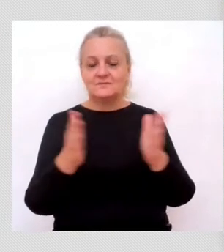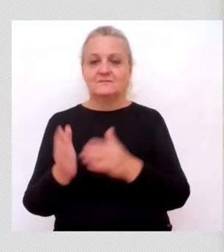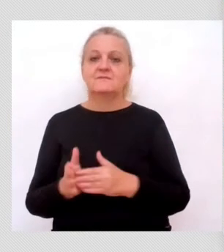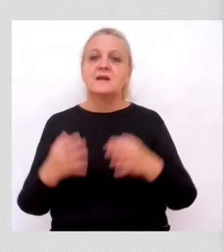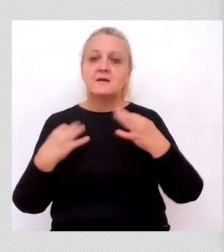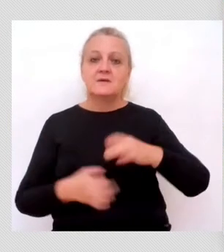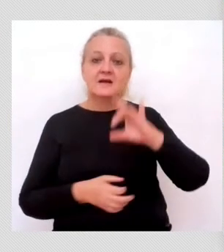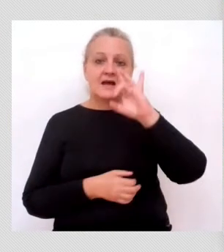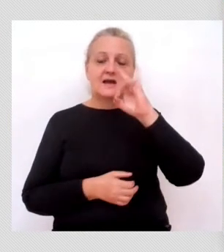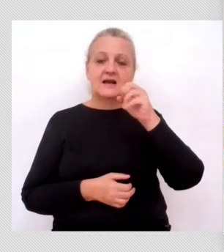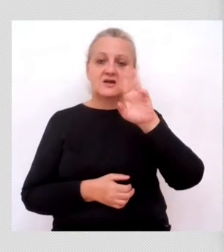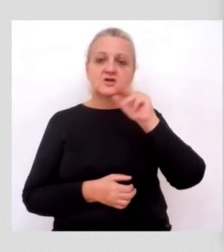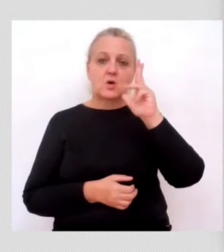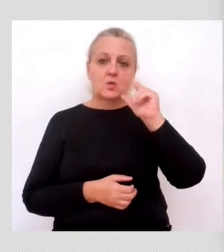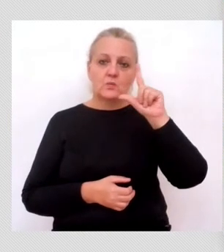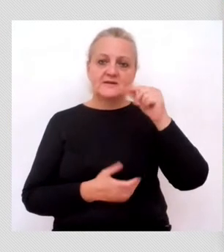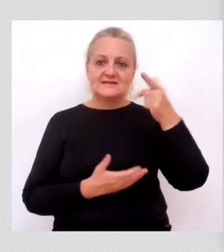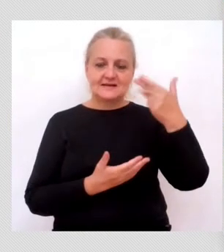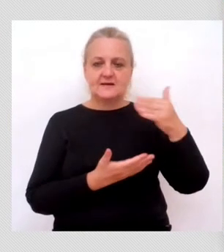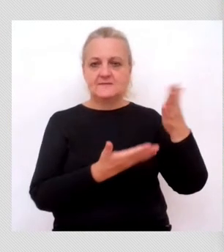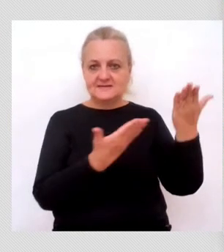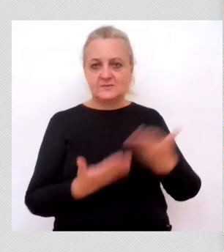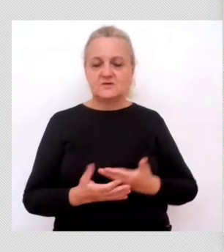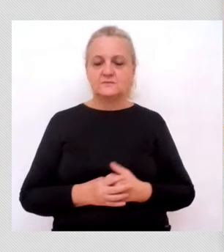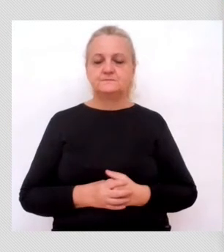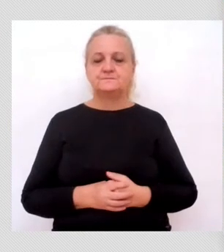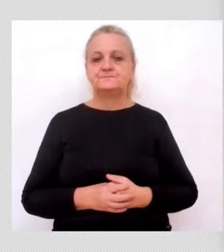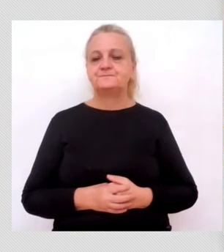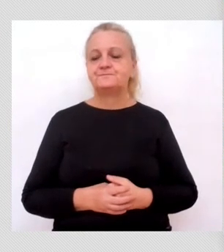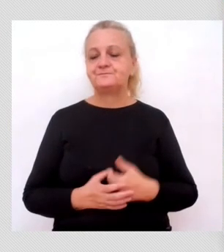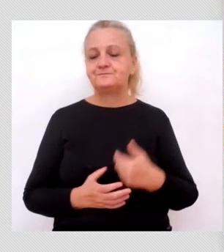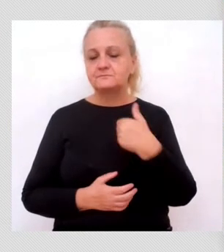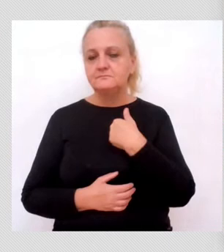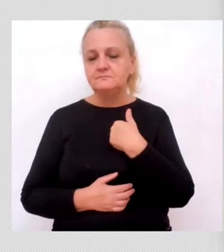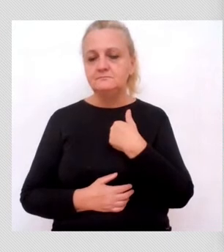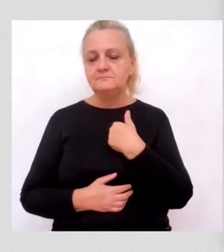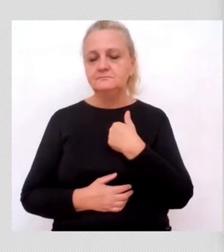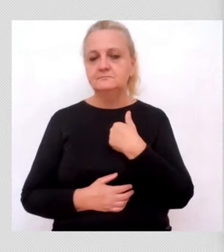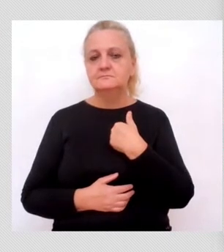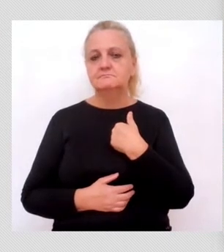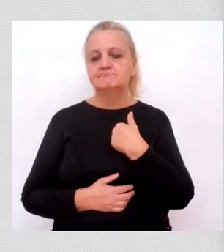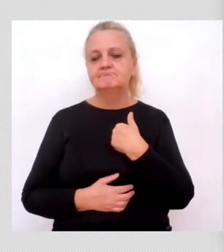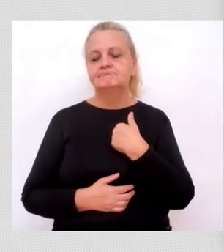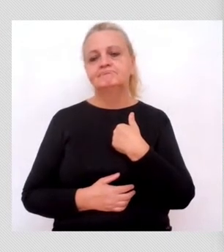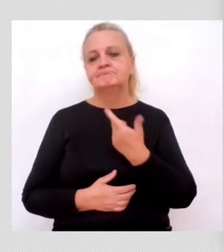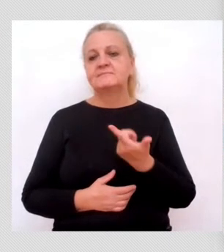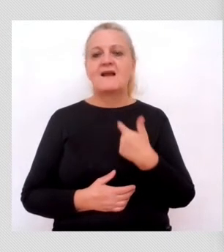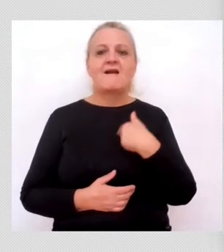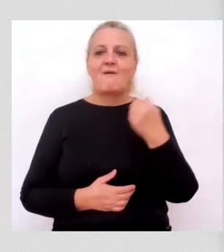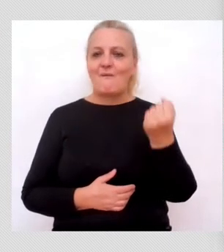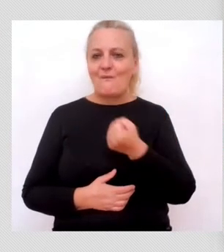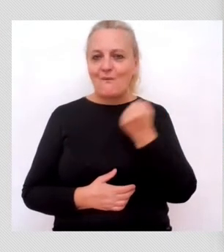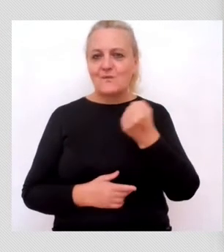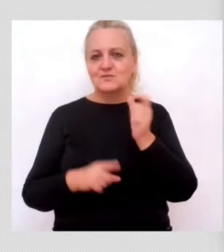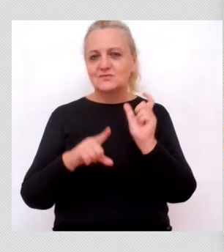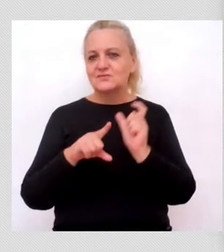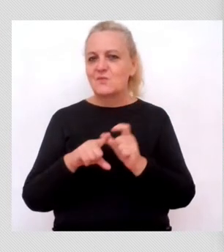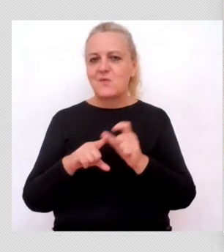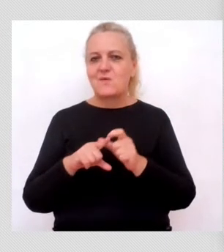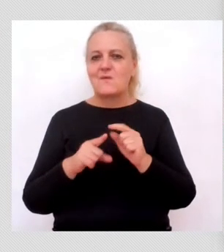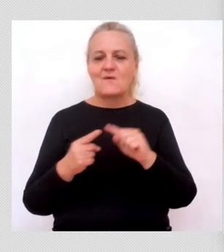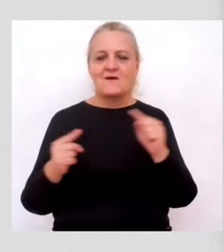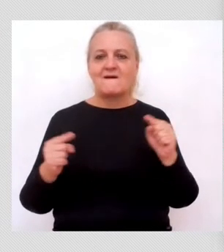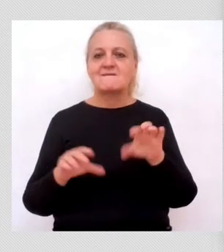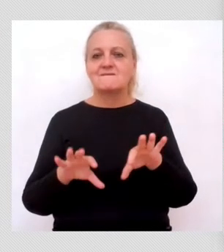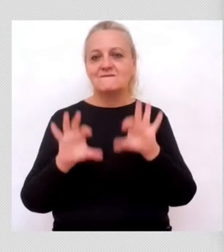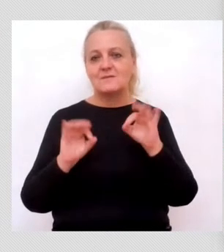Grażyna Kopińska, bardzo proszę. Więc ja bym absolutnie nie używała terminów, że wybory